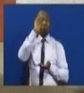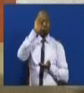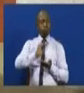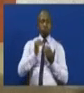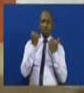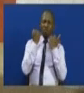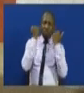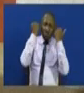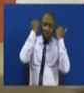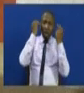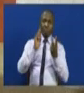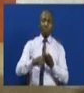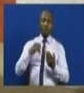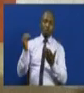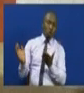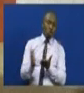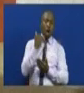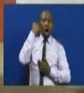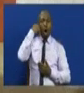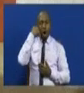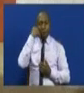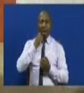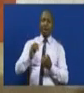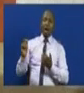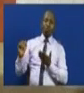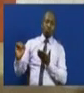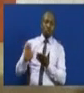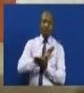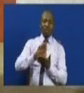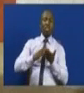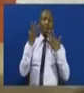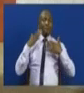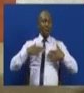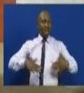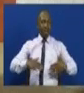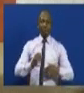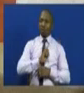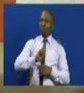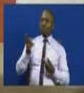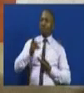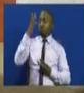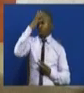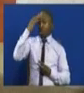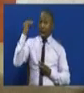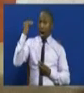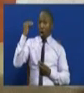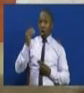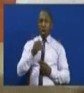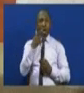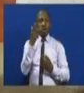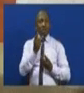itatusaidia kwenye stress, kuondoa homa na kusafisha mwili. Lakini tusijisahau